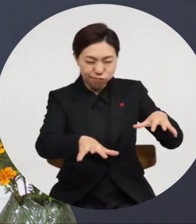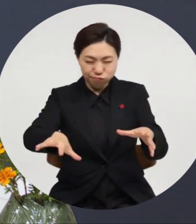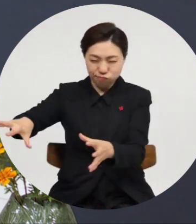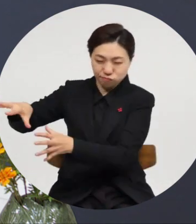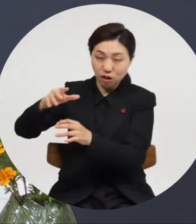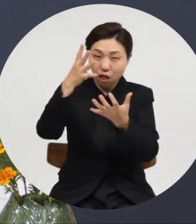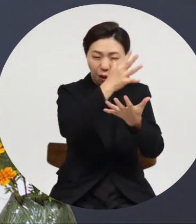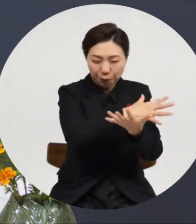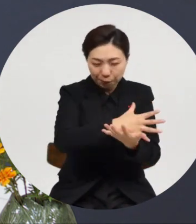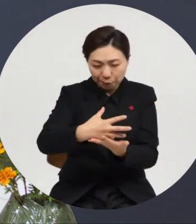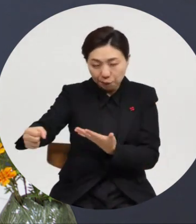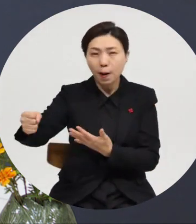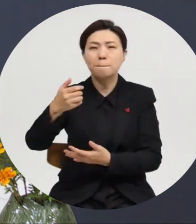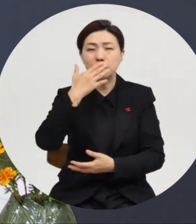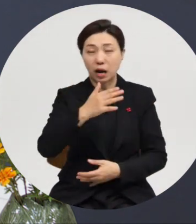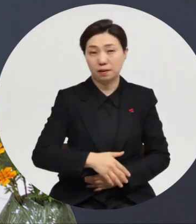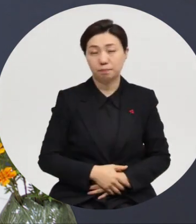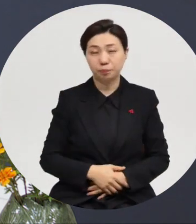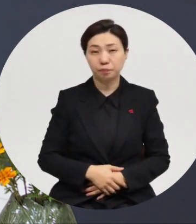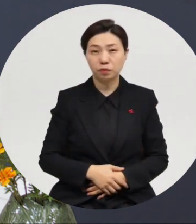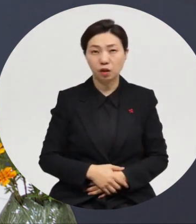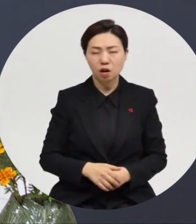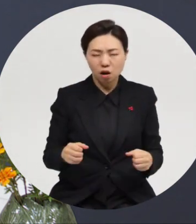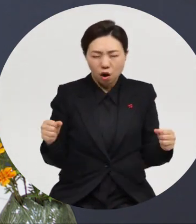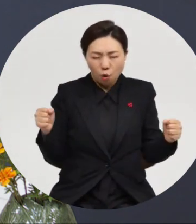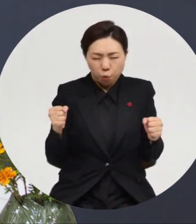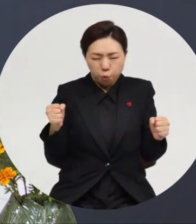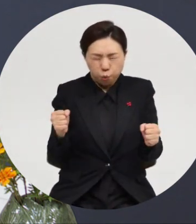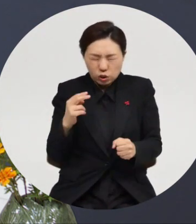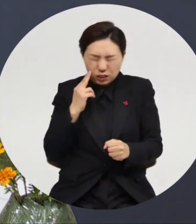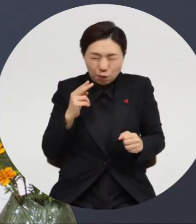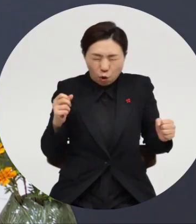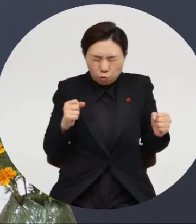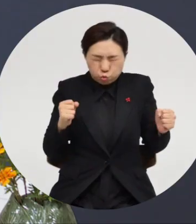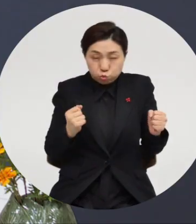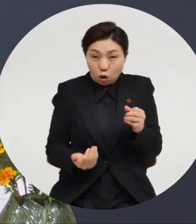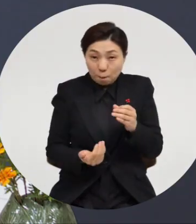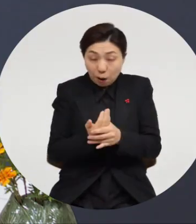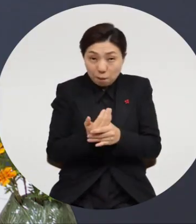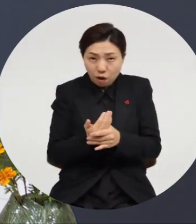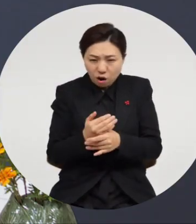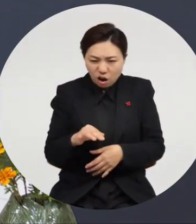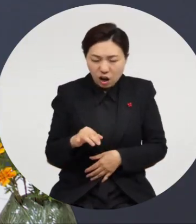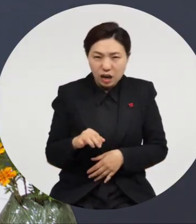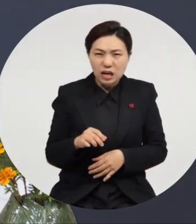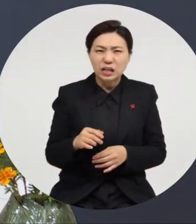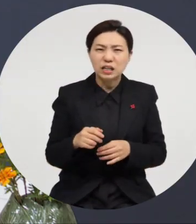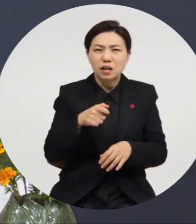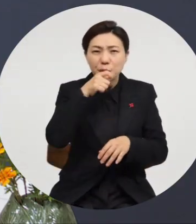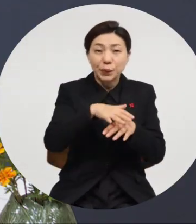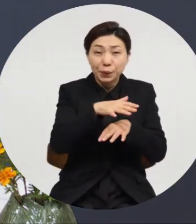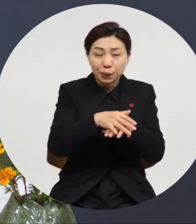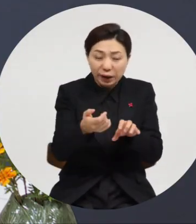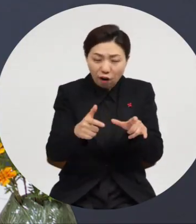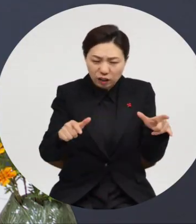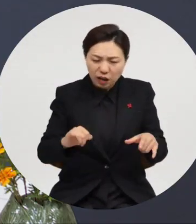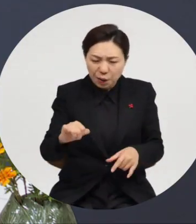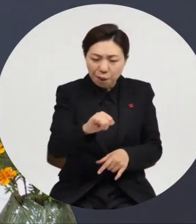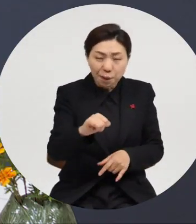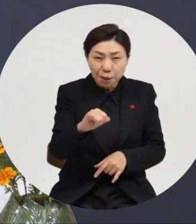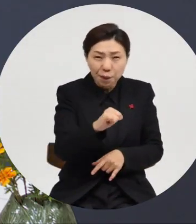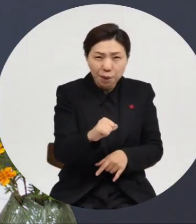내려가기도 하고 이렇게 겨울에 하면 되게 추워주는 것도 나쁜 게 아니에요. 그래야 병충해가